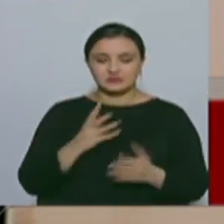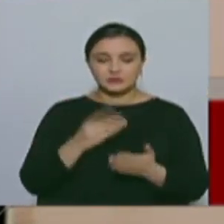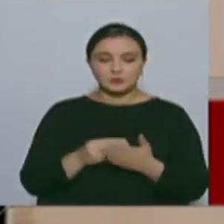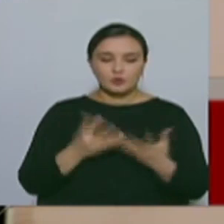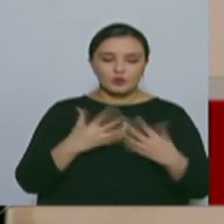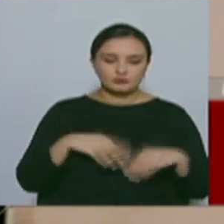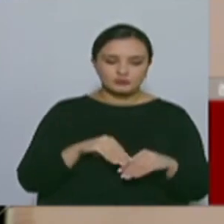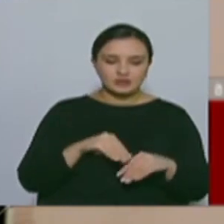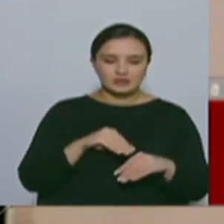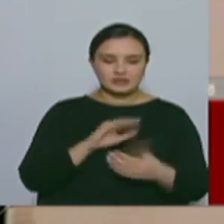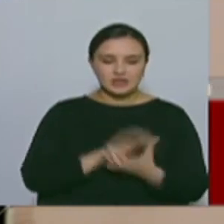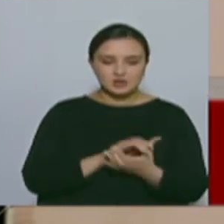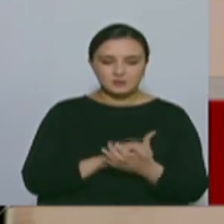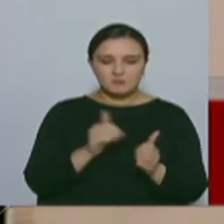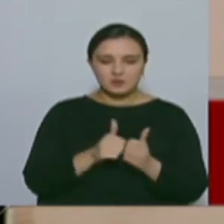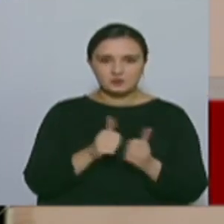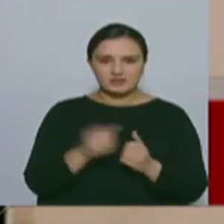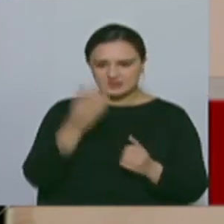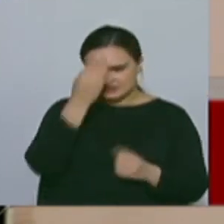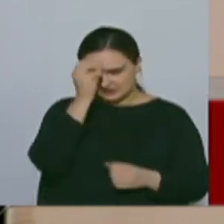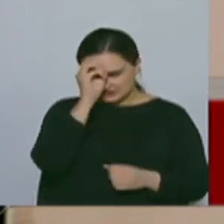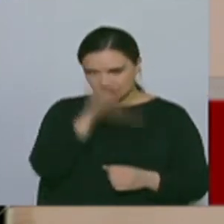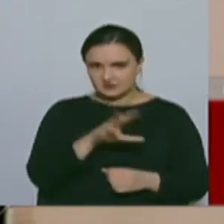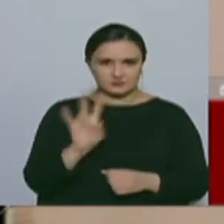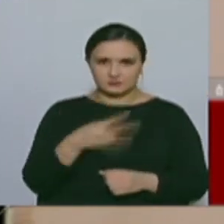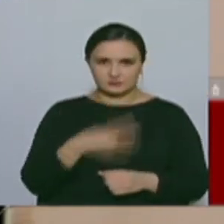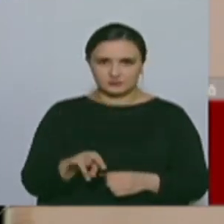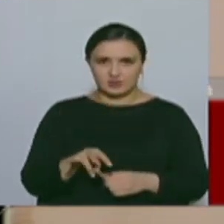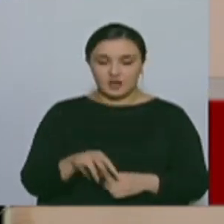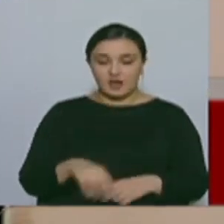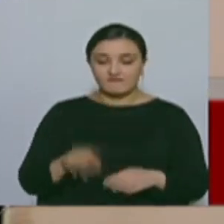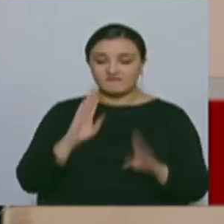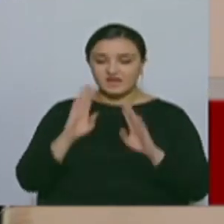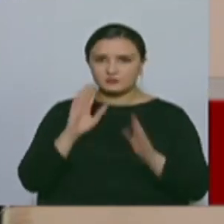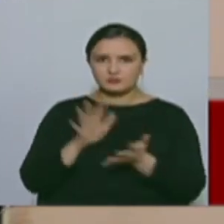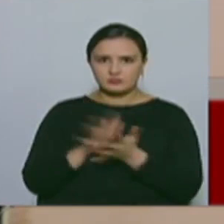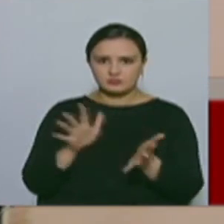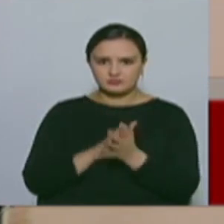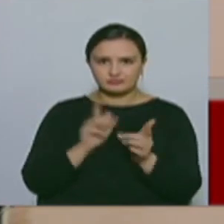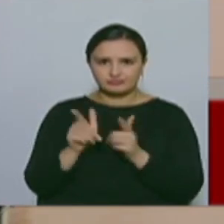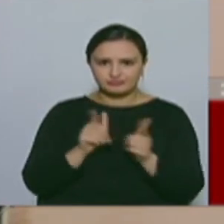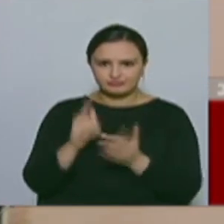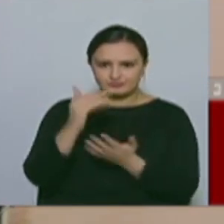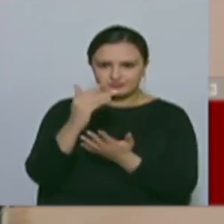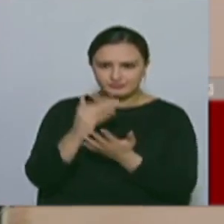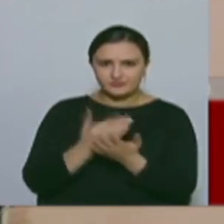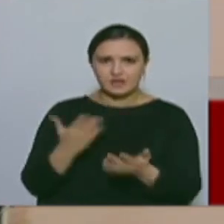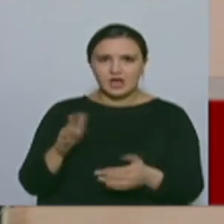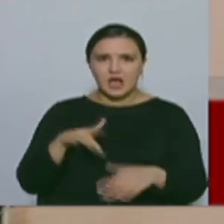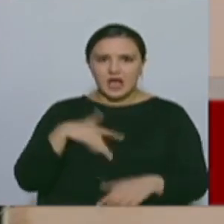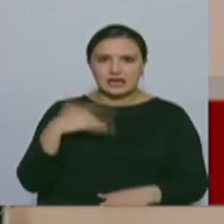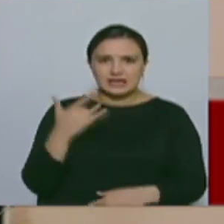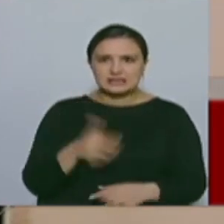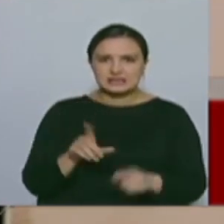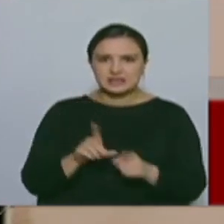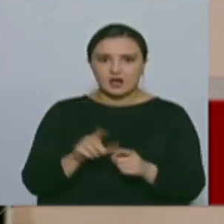საკუთარ ნაცნობებს და მეზობლებს არ უნდა გადაეკიდონ. ფეისბუქზე ის, რაც ხდება, ის ლანძღვაგინება, შეურაცხყოფა, აგრესია, რომელიც